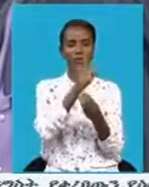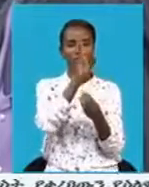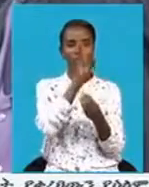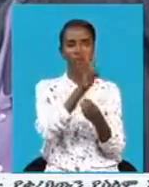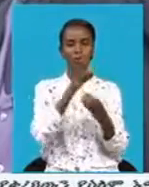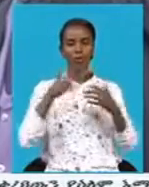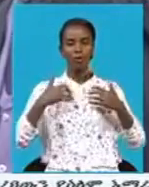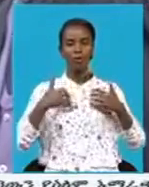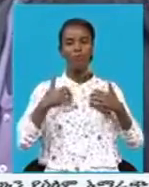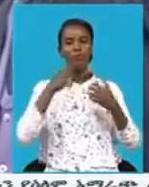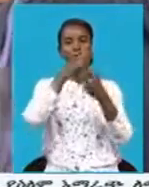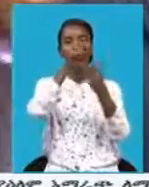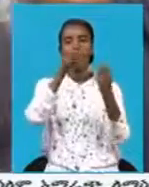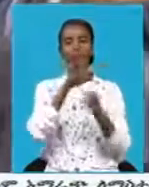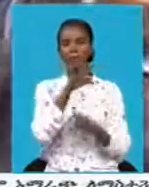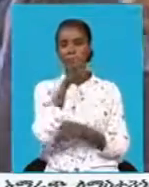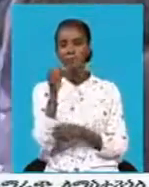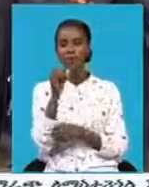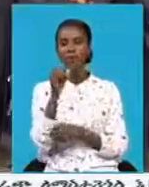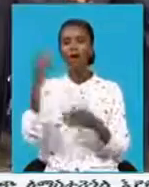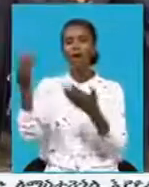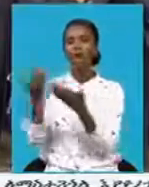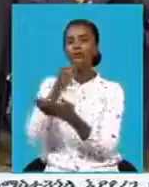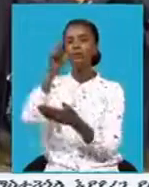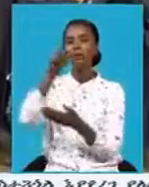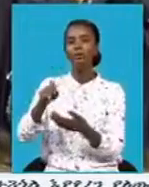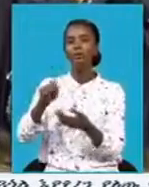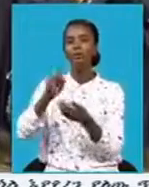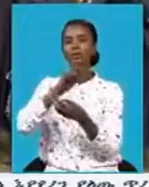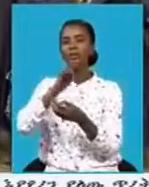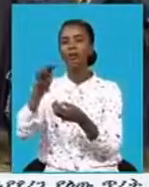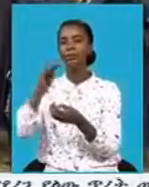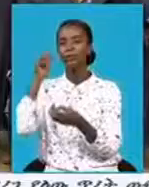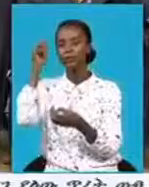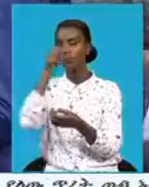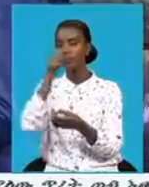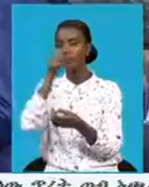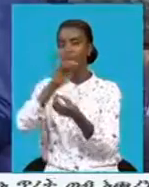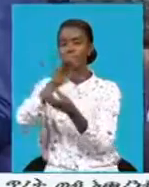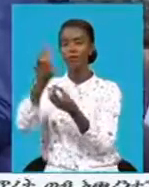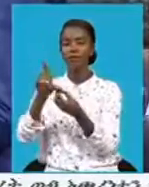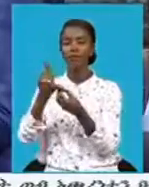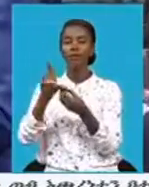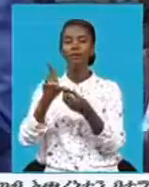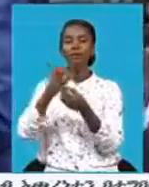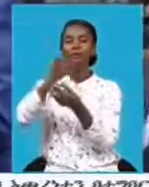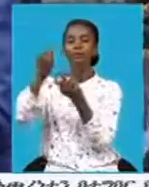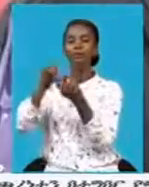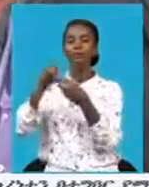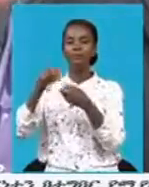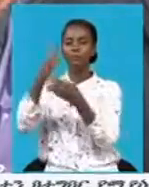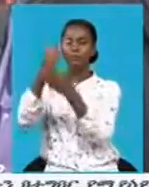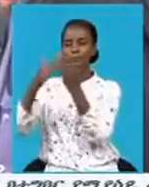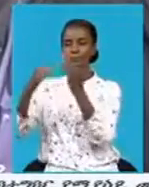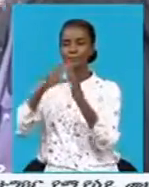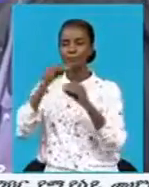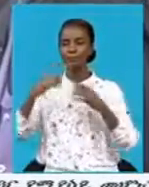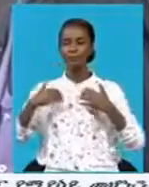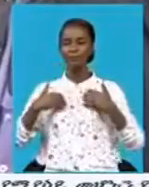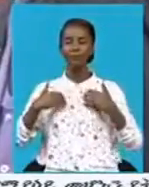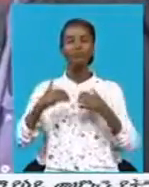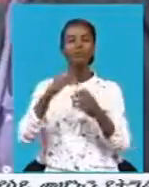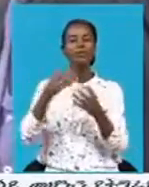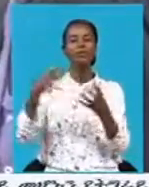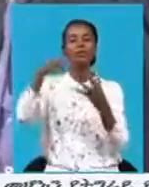የአርብቶ አደር ወረዳዎችና ከአዲሱ የደቡብ ምዕራብ ኢትዮጵያ ክልል ወረዳዎች የአርብቶ እና ከፊል አርብቶ አደር ወረዳዎች